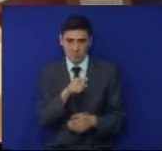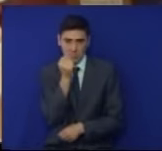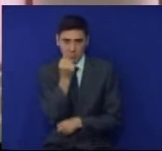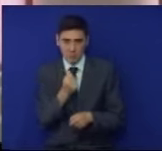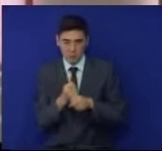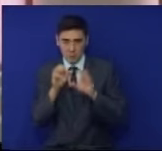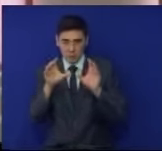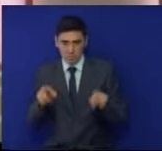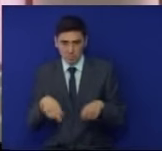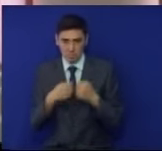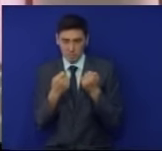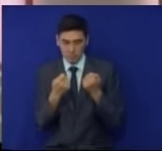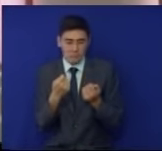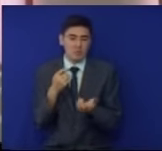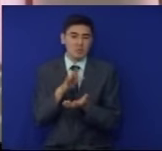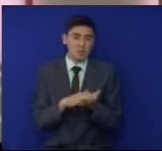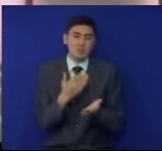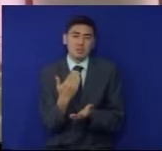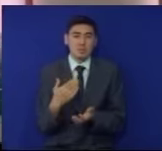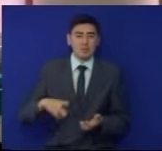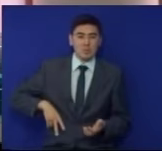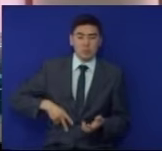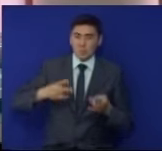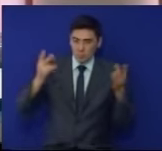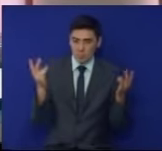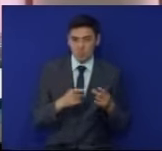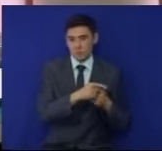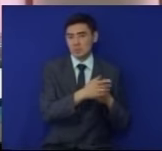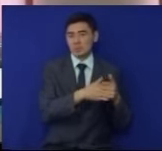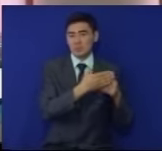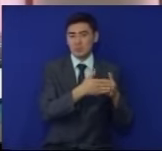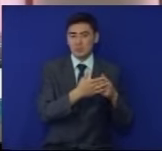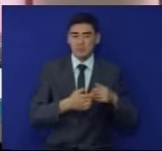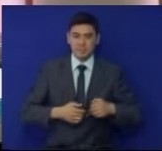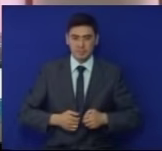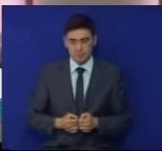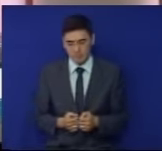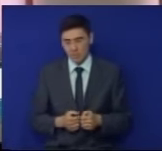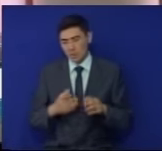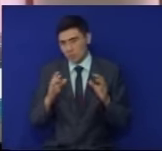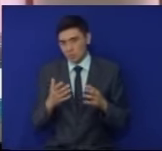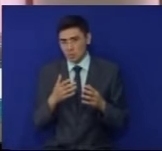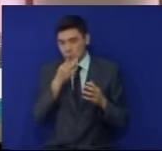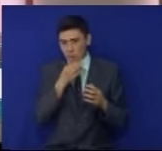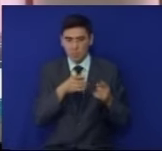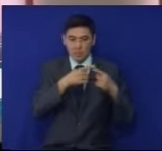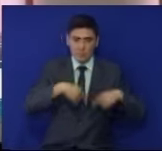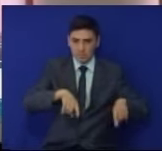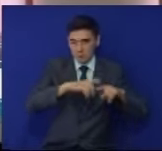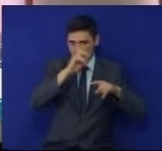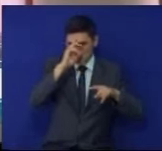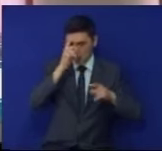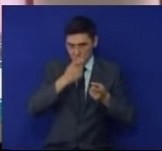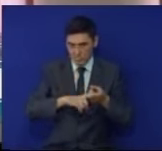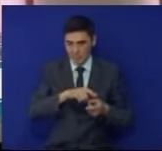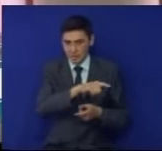руководителей. Сейчас рассматривается предложение о том, что в случае, если в отдельном каком-то государственном учреждении, государственном органе